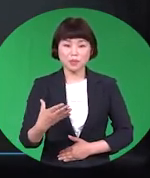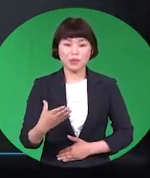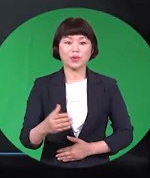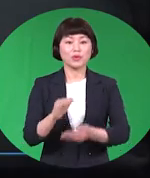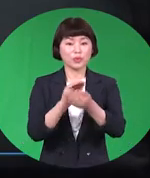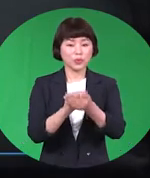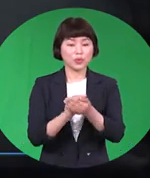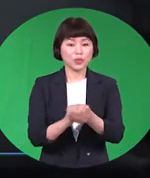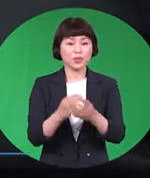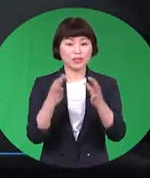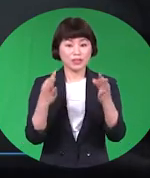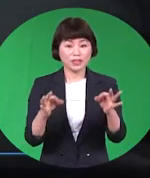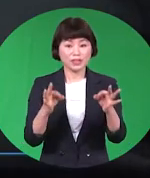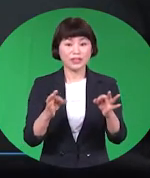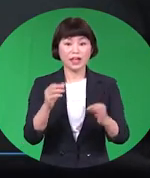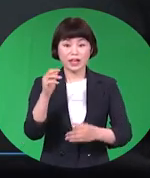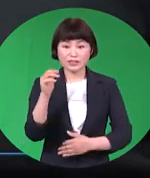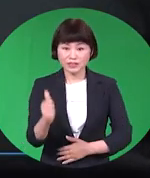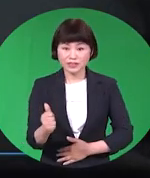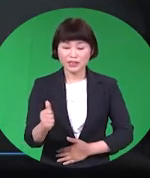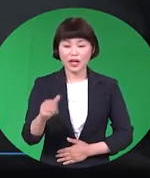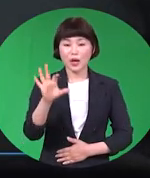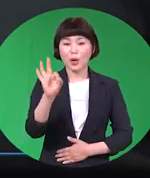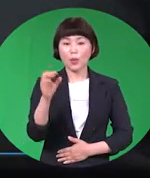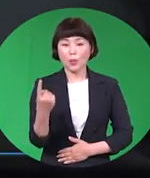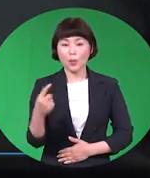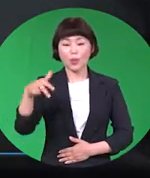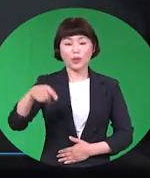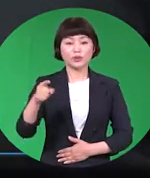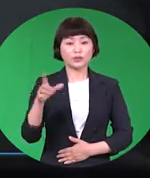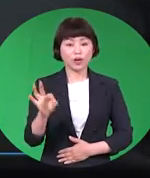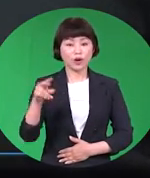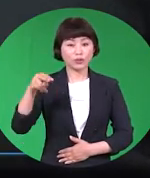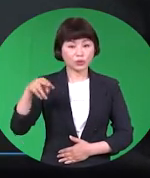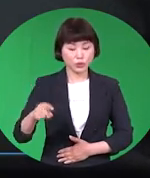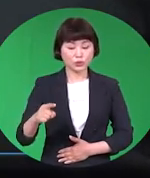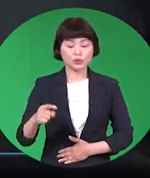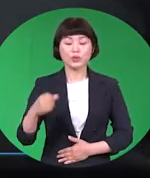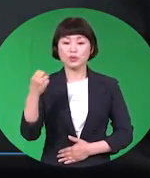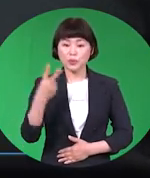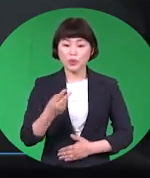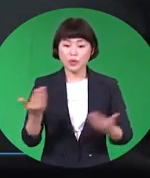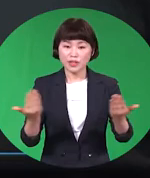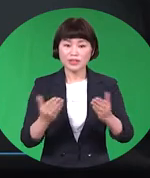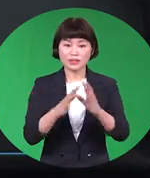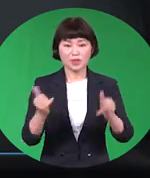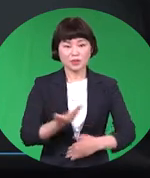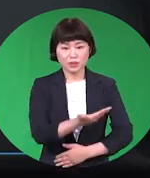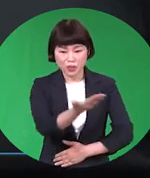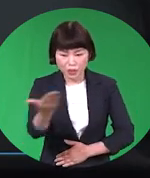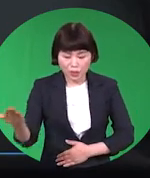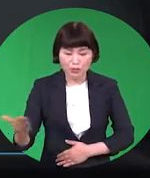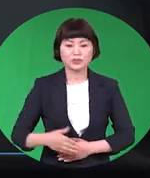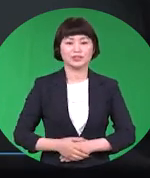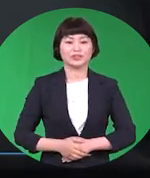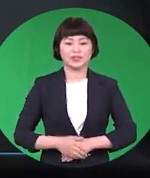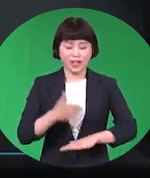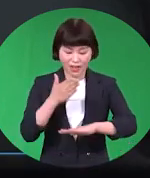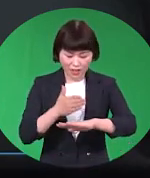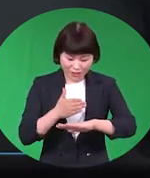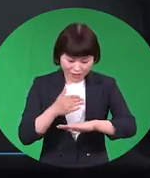지부 오정수 지부장님을 비롯한 임직원 여러분, 안녕하세요.